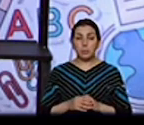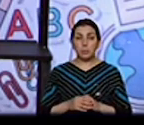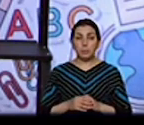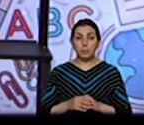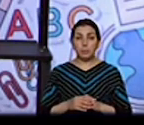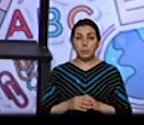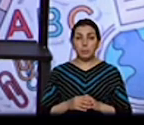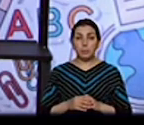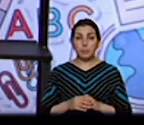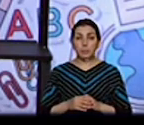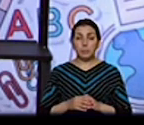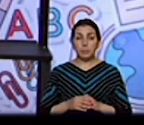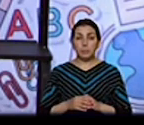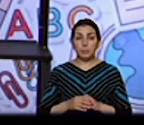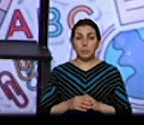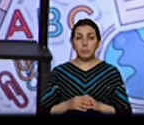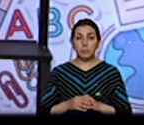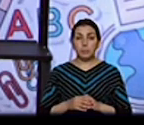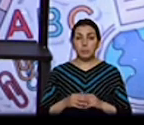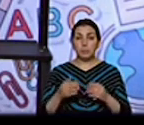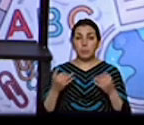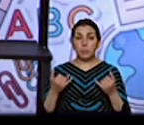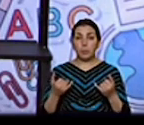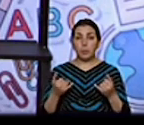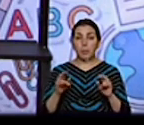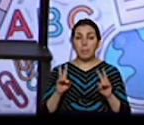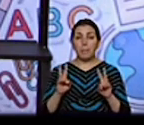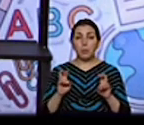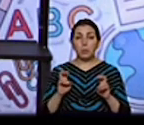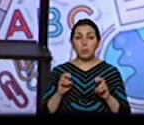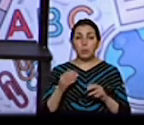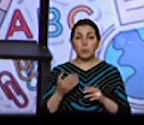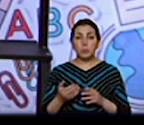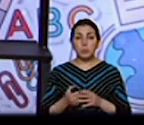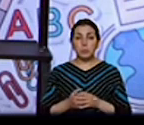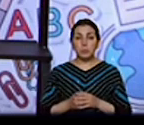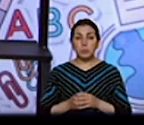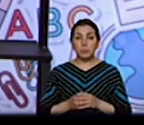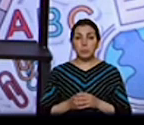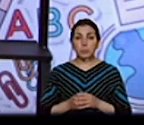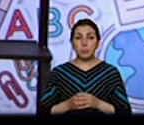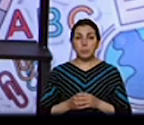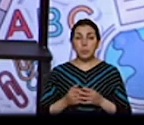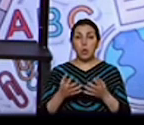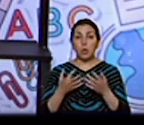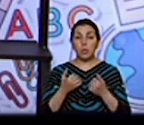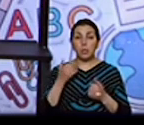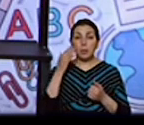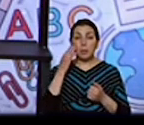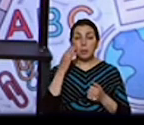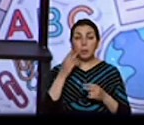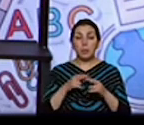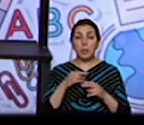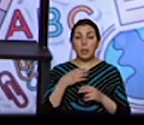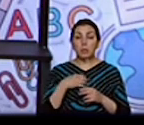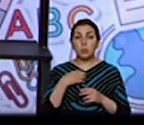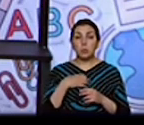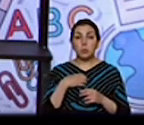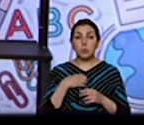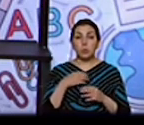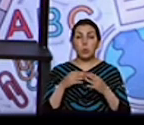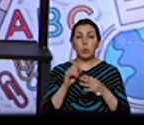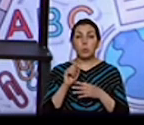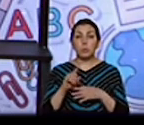Ana endi bugungi mavzuyimizdan olgan bilimlaringiz asosida mustaqil topshiriq